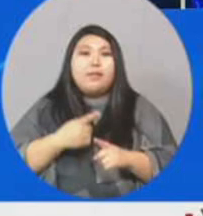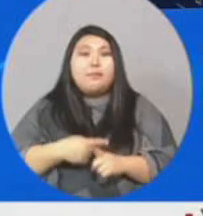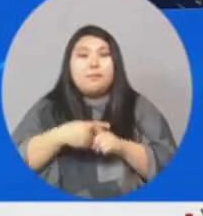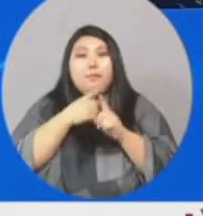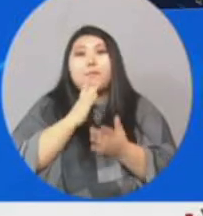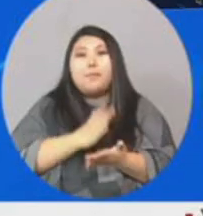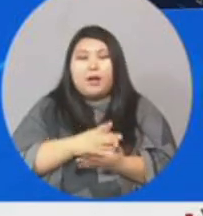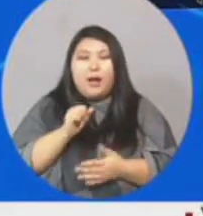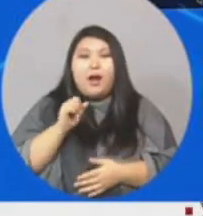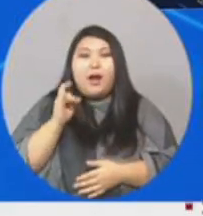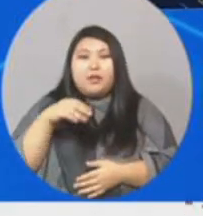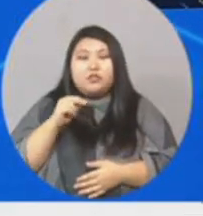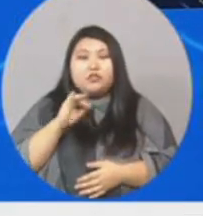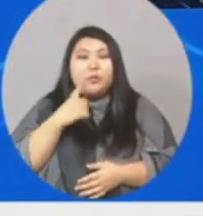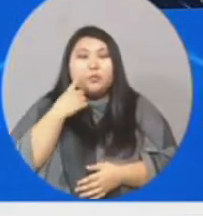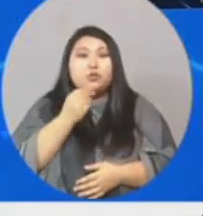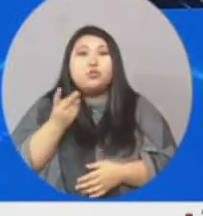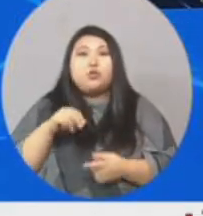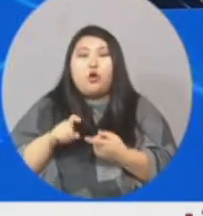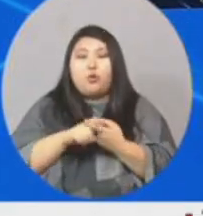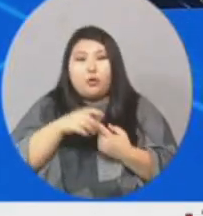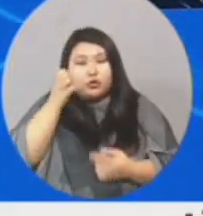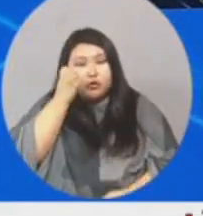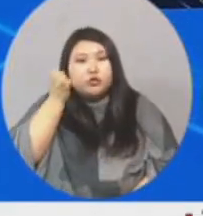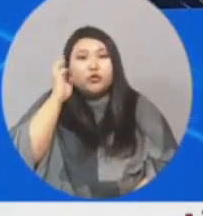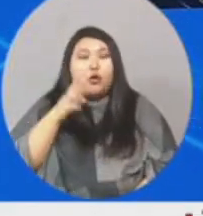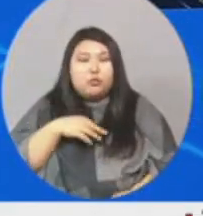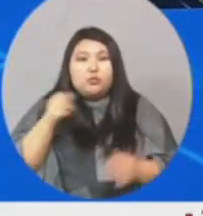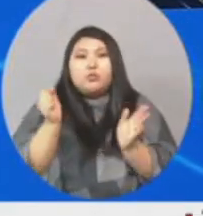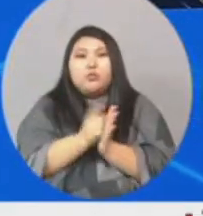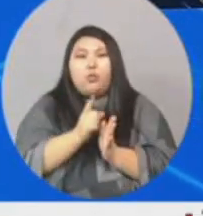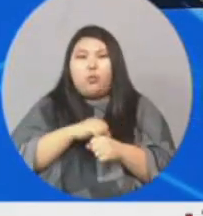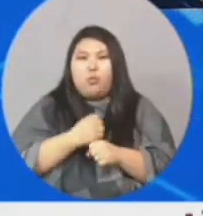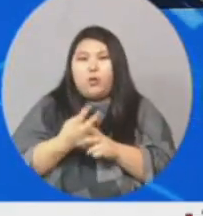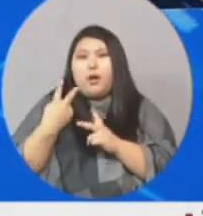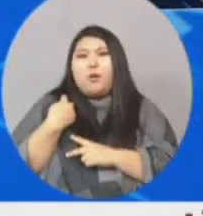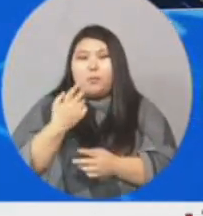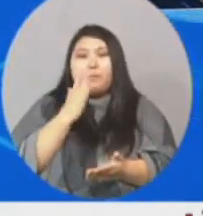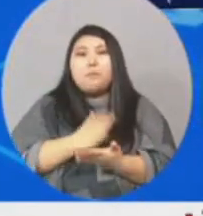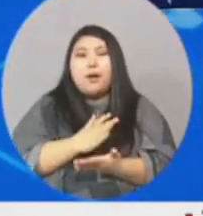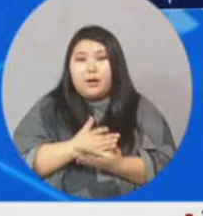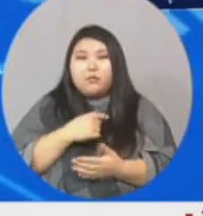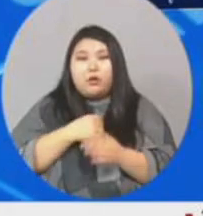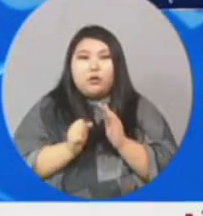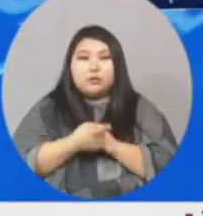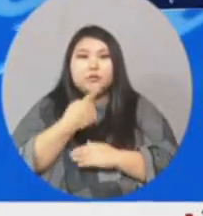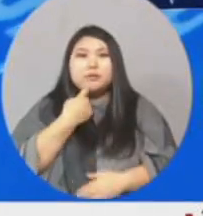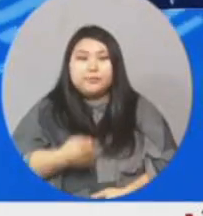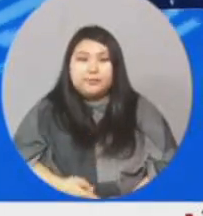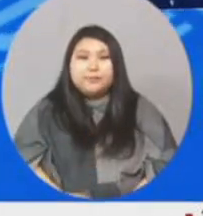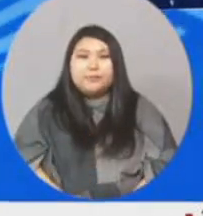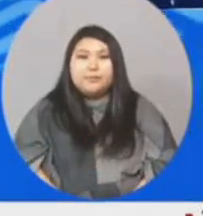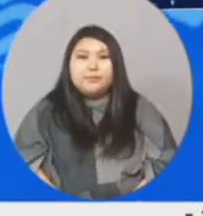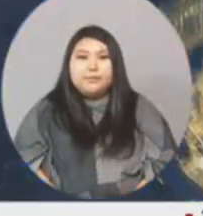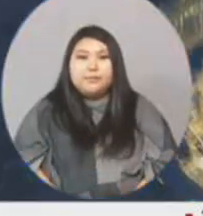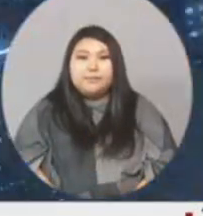учраас ардчилсан эмэгтэйчүүдийн холбооны ерөнхийлөгч нь чухал үүрэг хариуцлагатай байгаа гэдгийг онцолж байна.